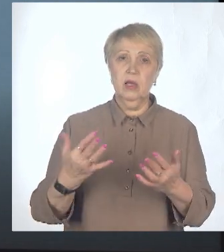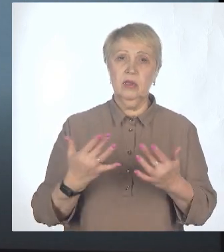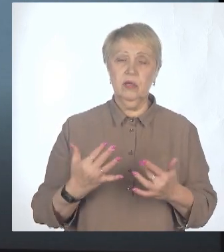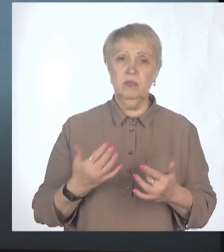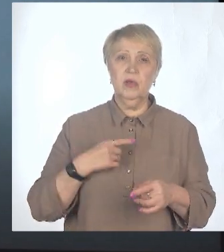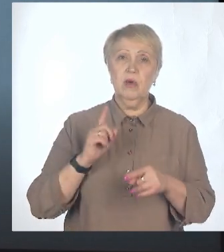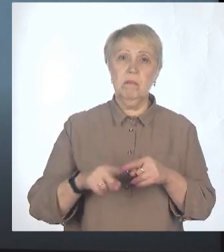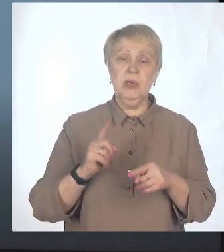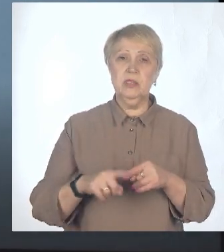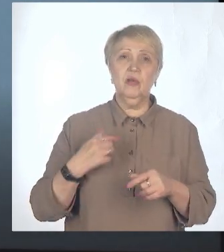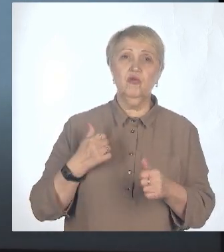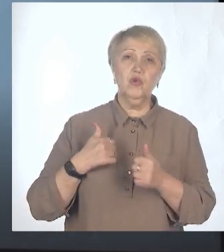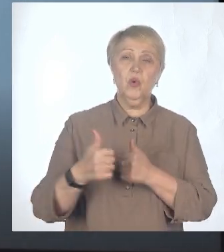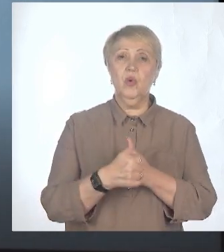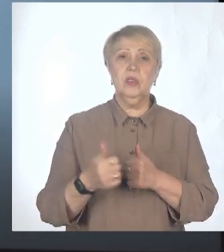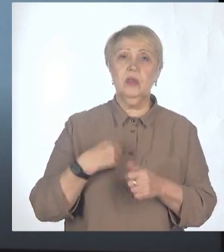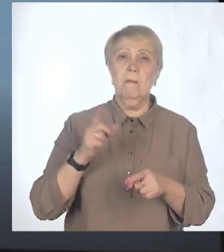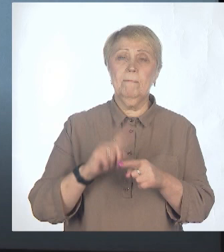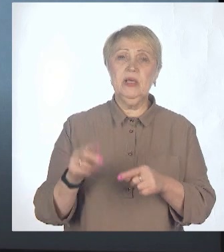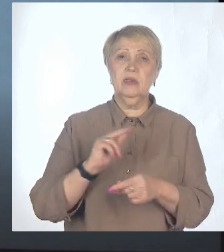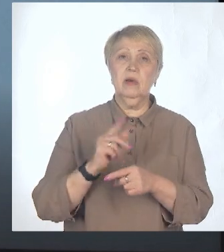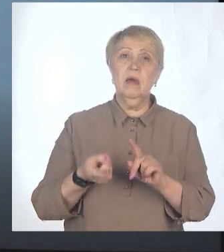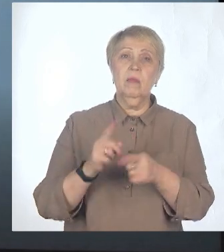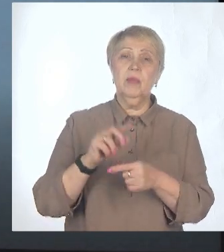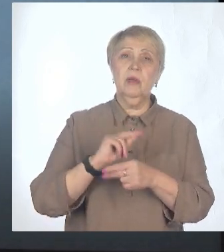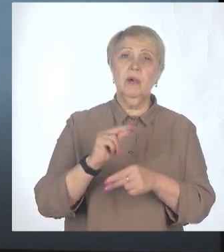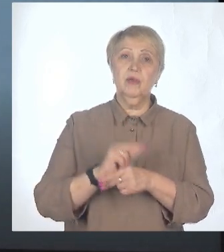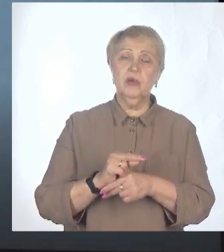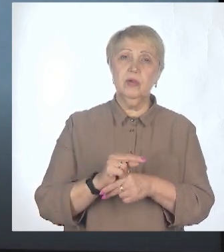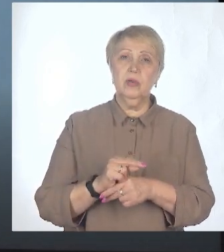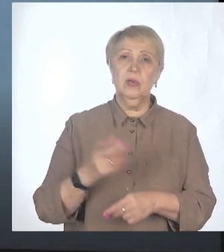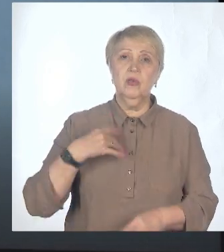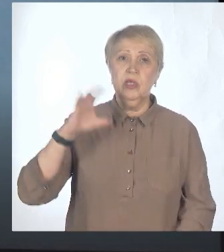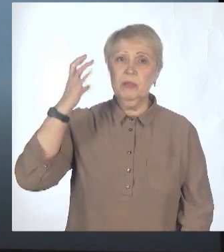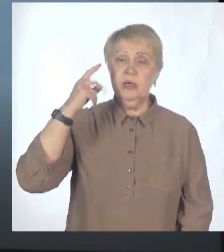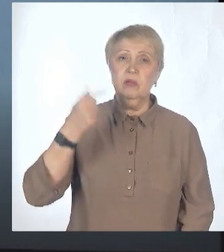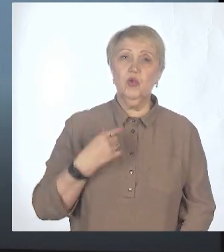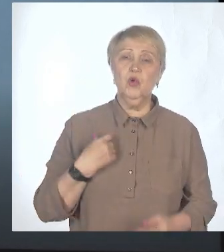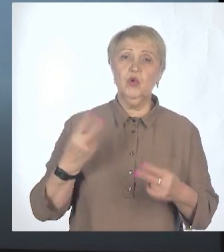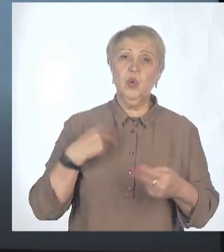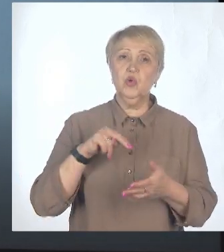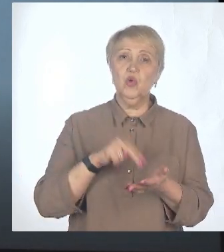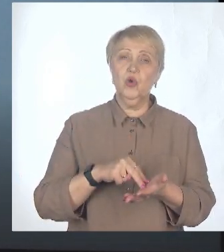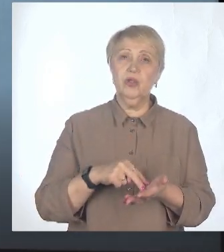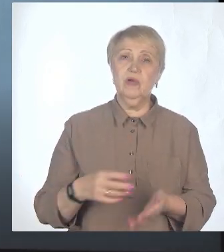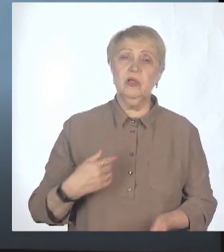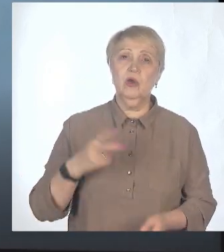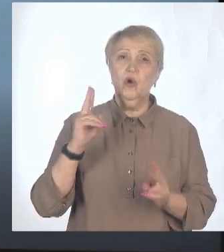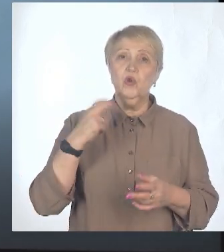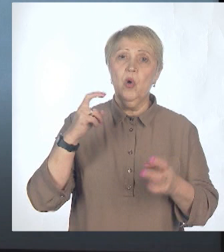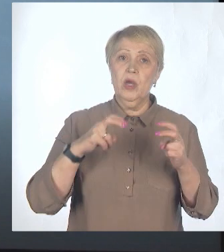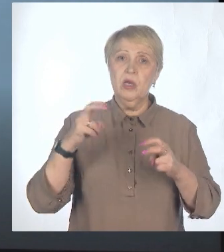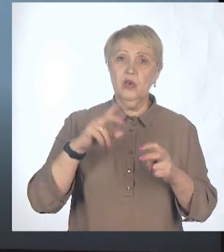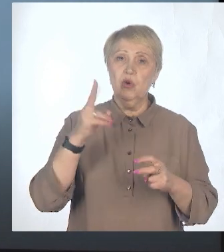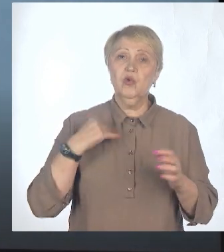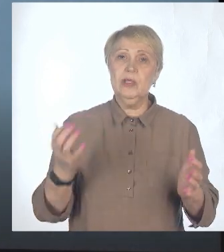скорости, быстрого обучения, переобучения, психологической устойчивости от всех, не только от тех, кто ищет работу, но и от тех, кто ее